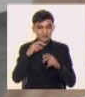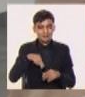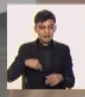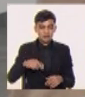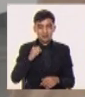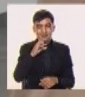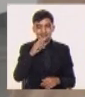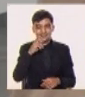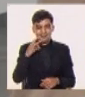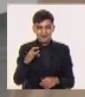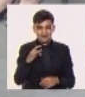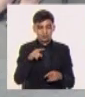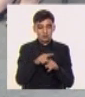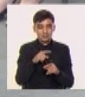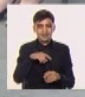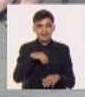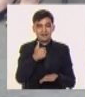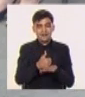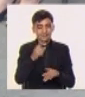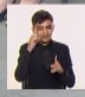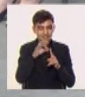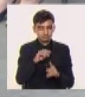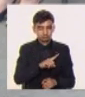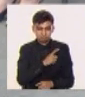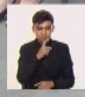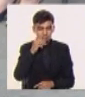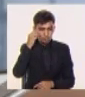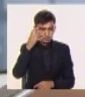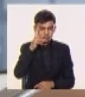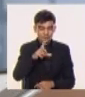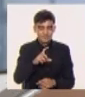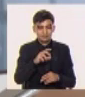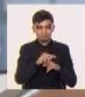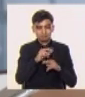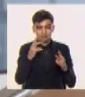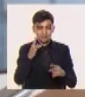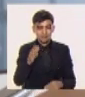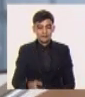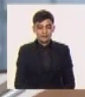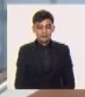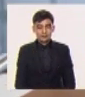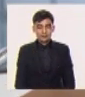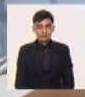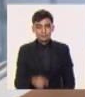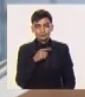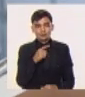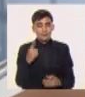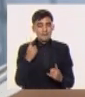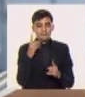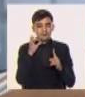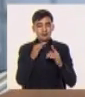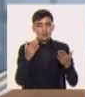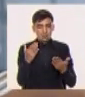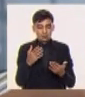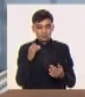Асқар Мұнараның айтуынша, басты мақсат білімді маман дайындап шығару. Ол индустриялық комитеттің ең негізгі мақсаттары,